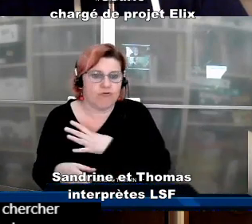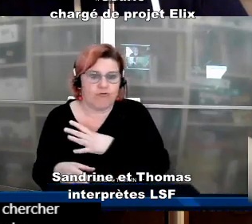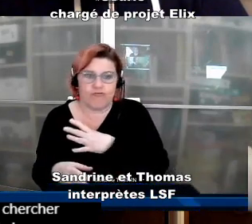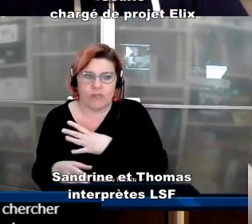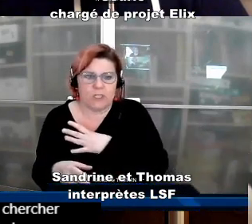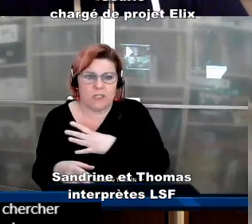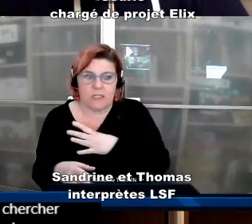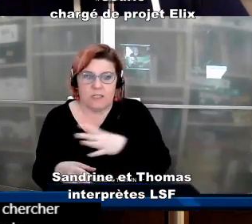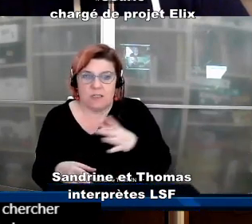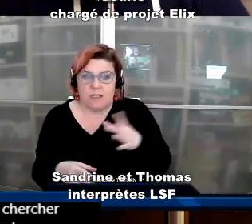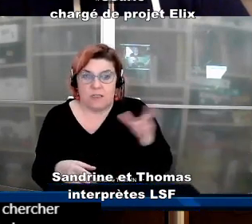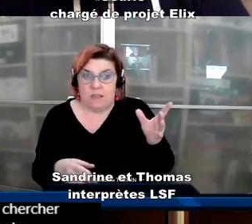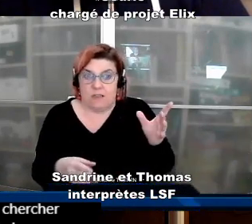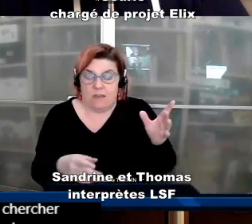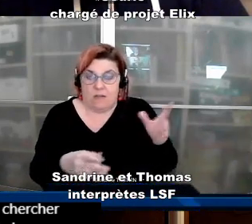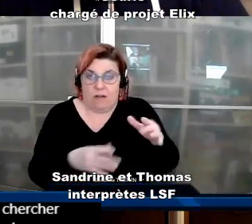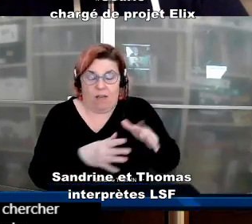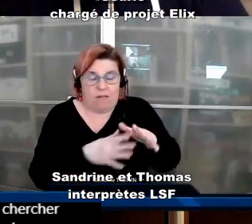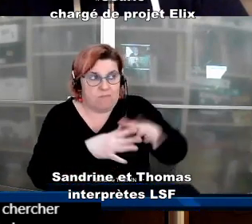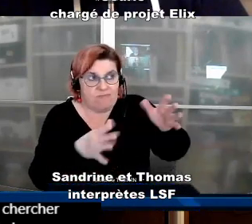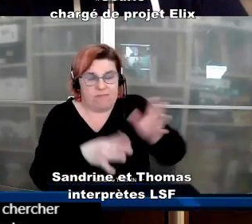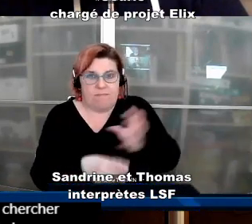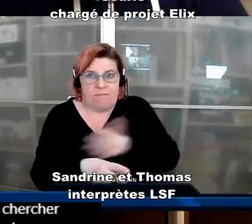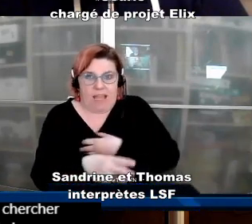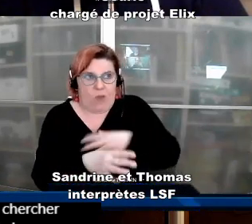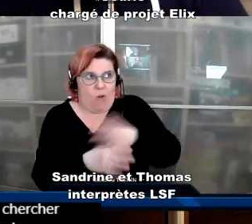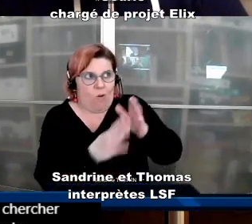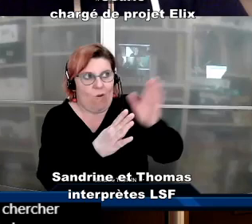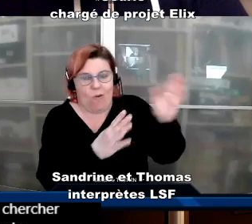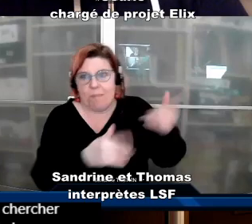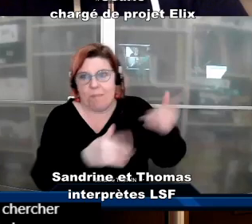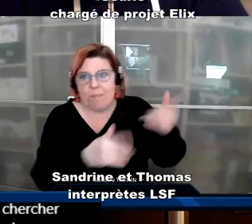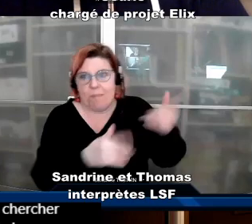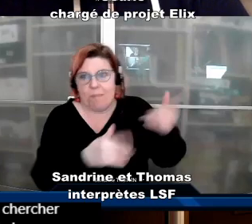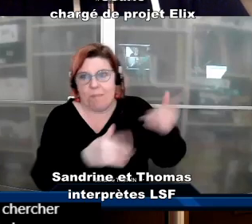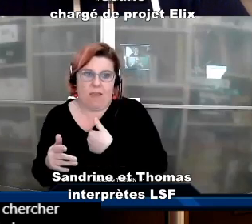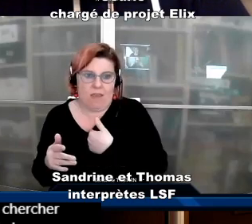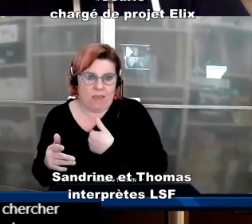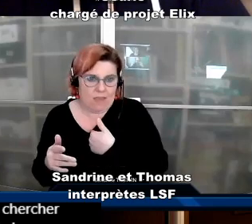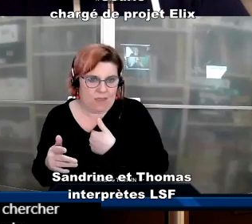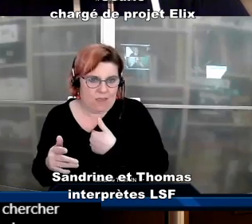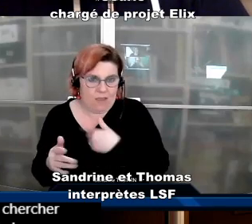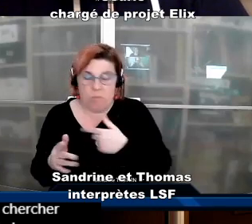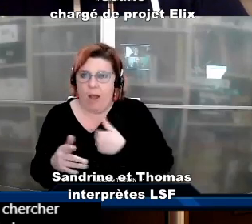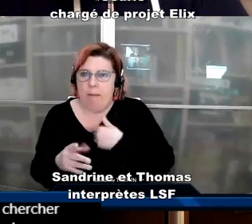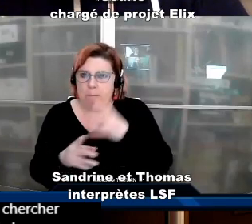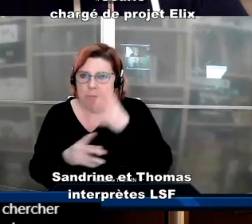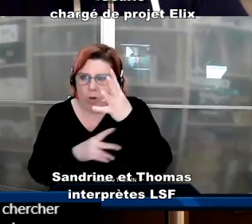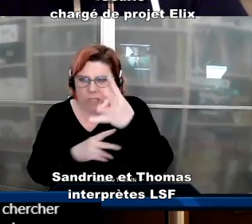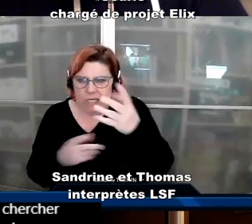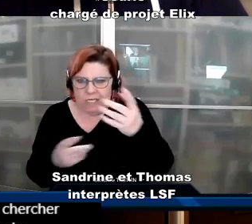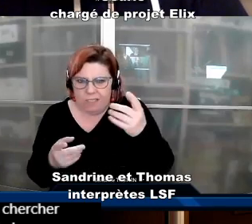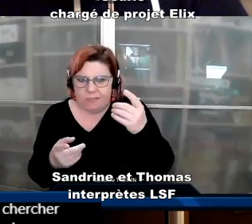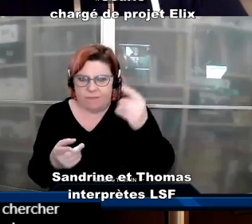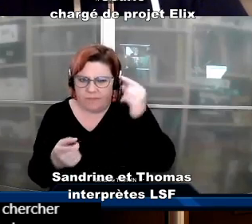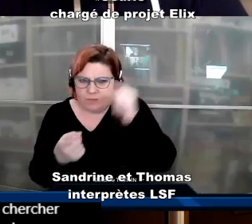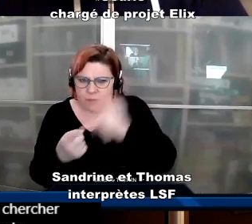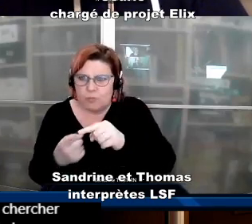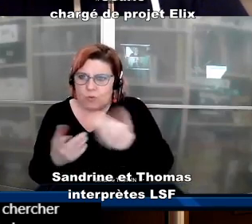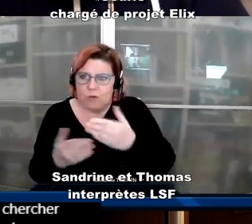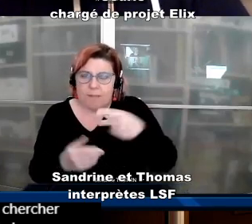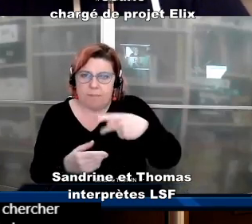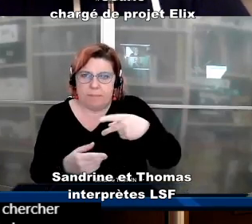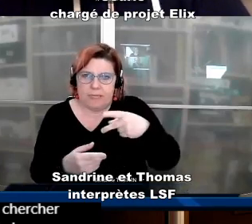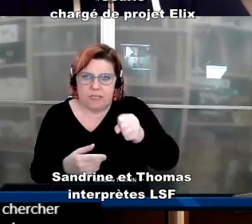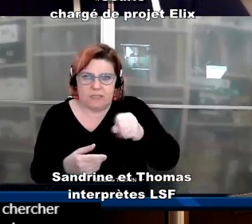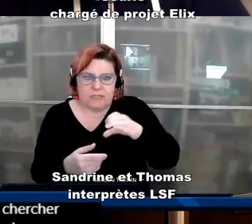mes références qui sont là, je les connais par cœur. Mais je me suis lancé un projet, c'est de pouvoir enseigner le PSC1 à une personne sourde entièrement en langue des